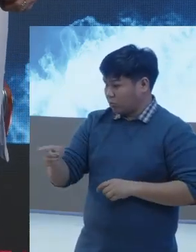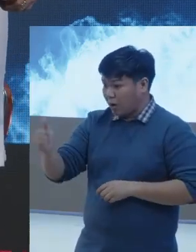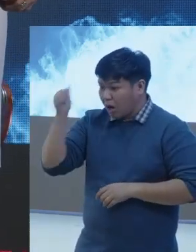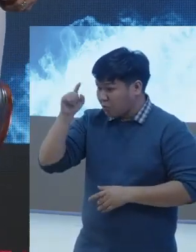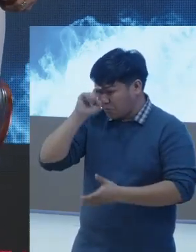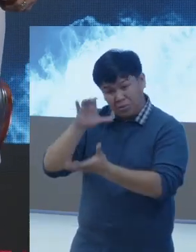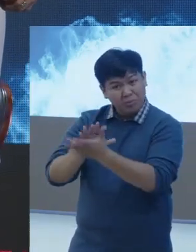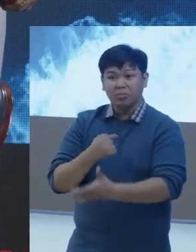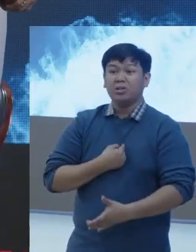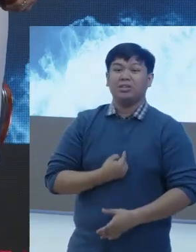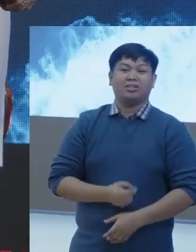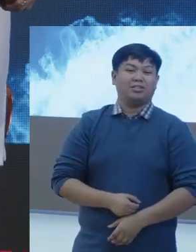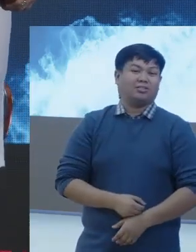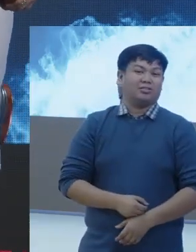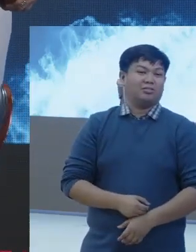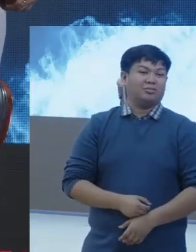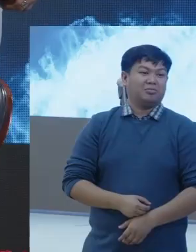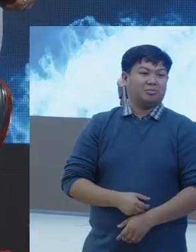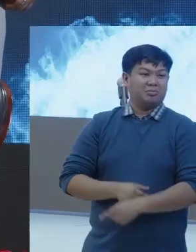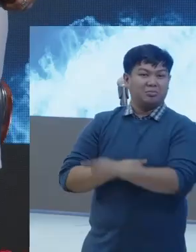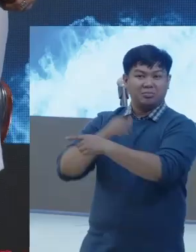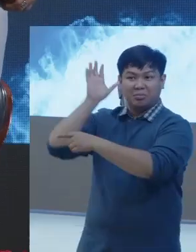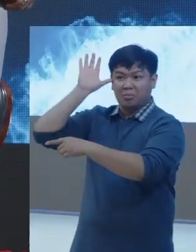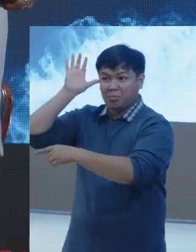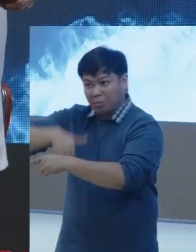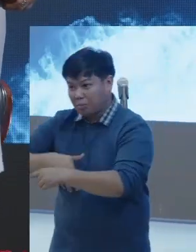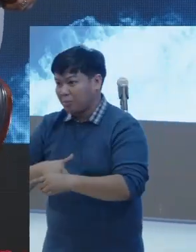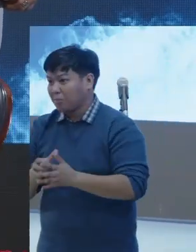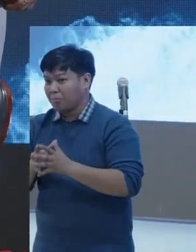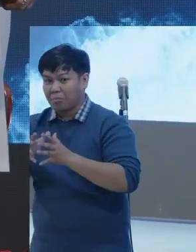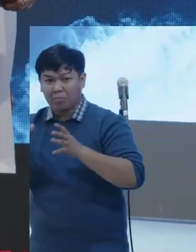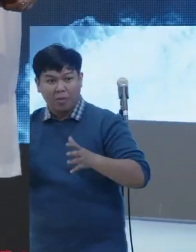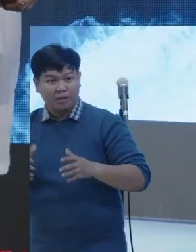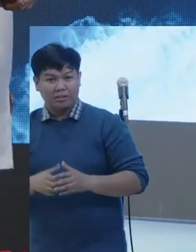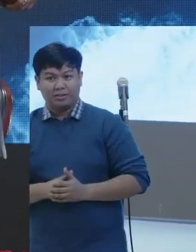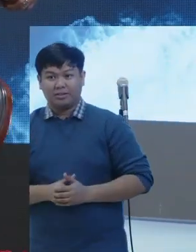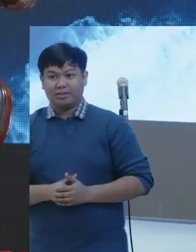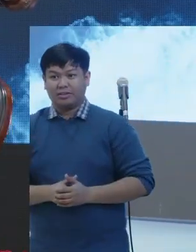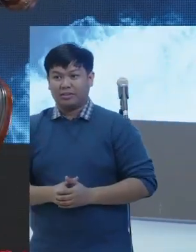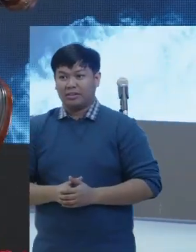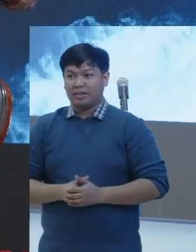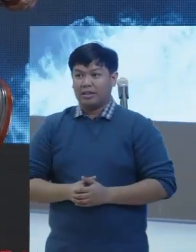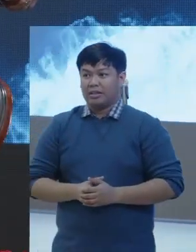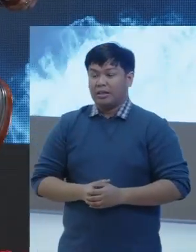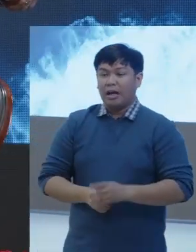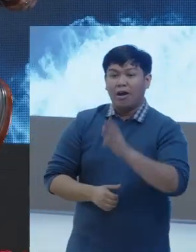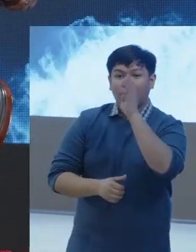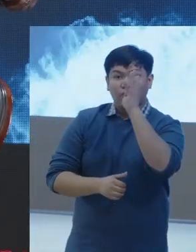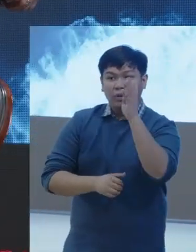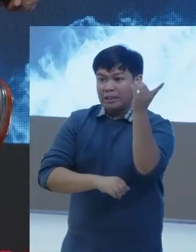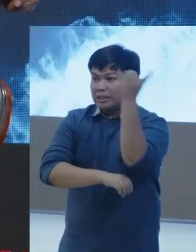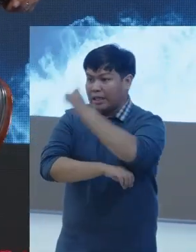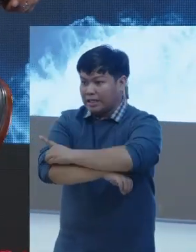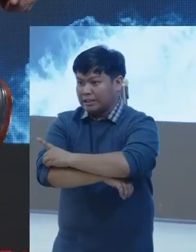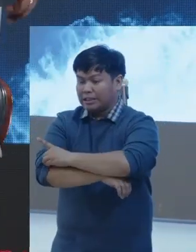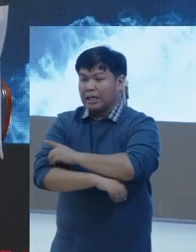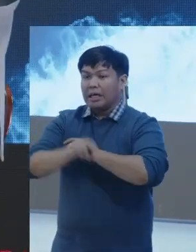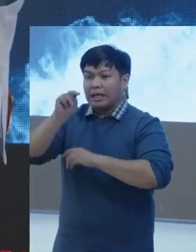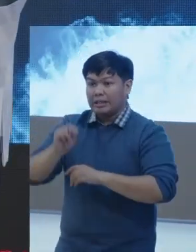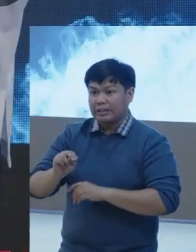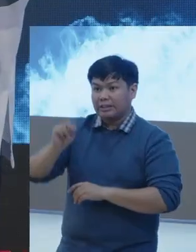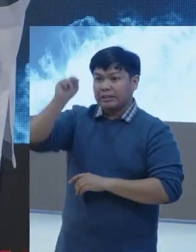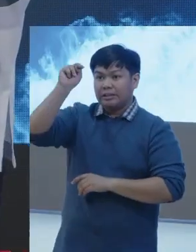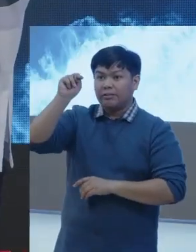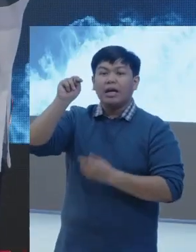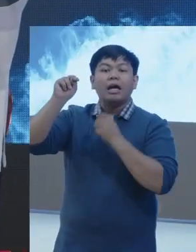overthrown. At sila ay naniwala sa preaching ni Jonah. Hindi dahil sa magaling si